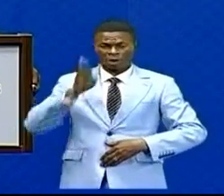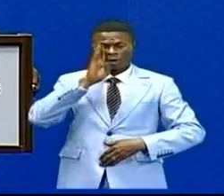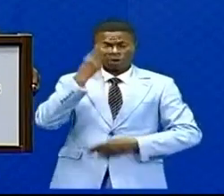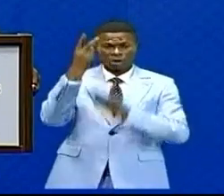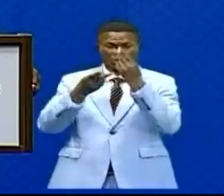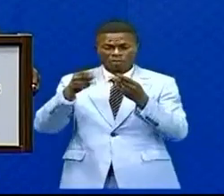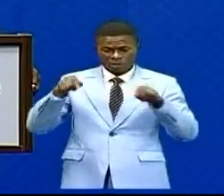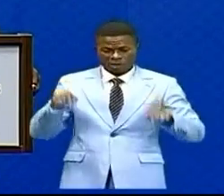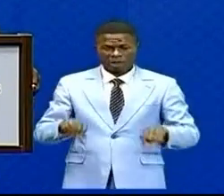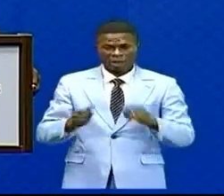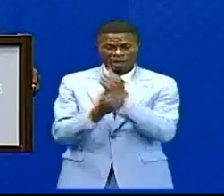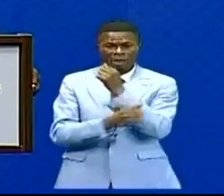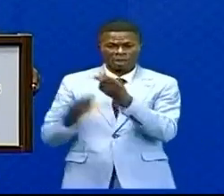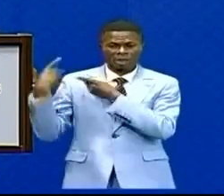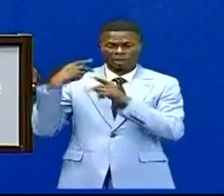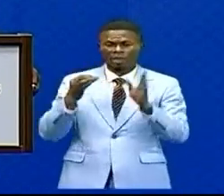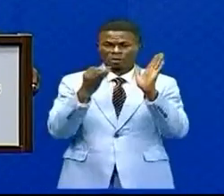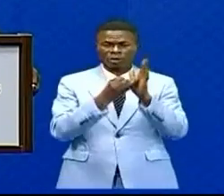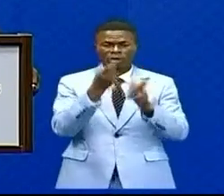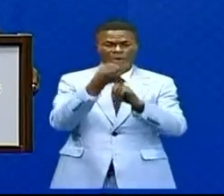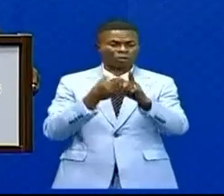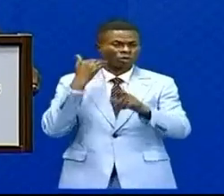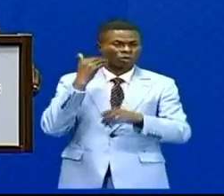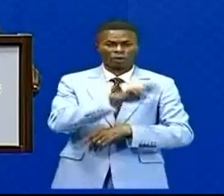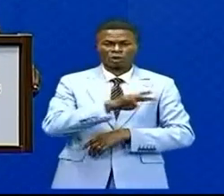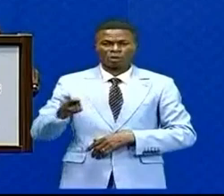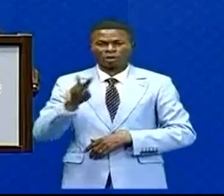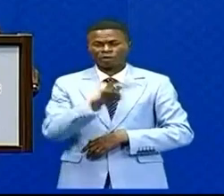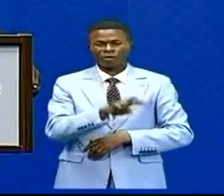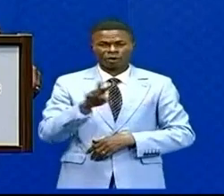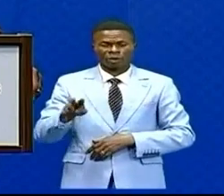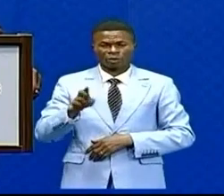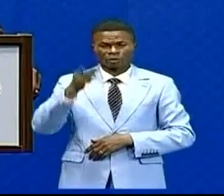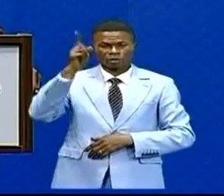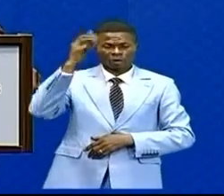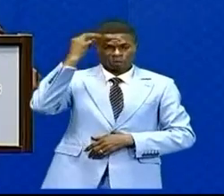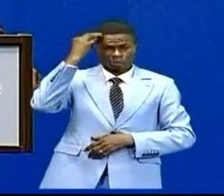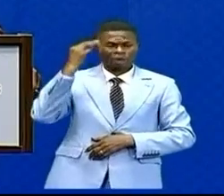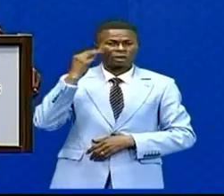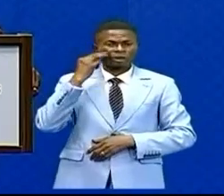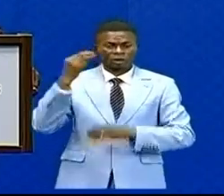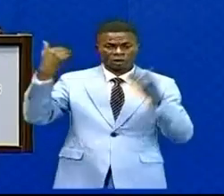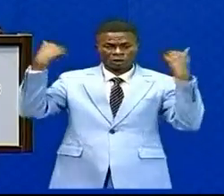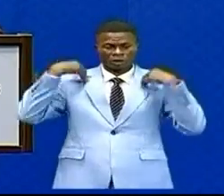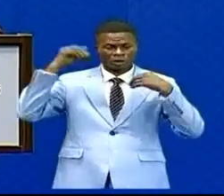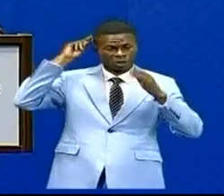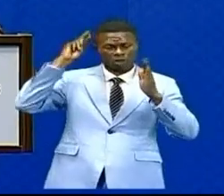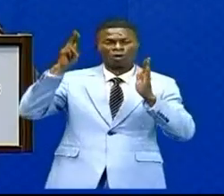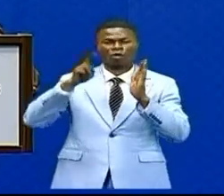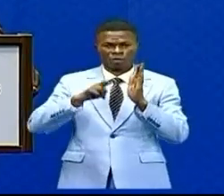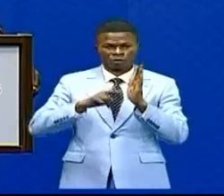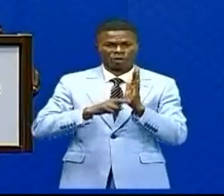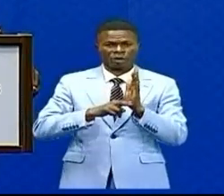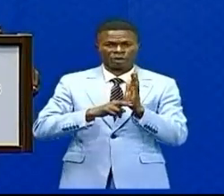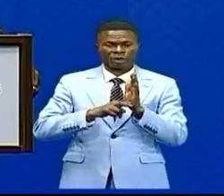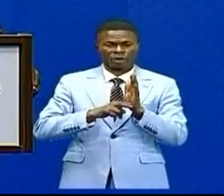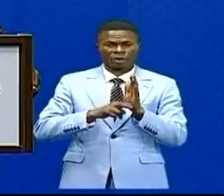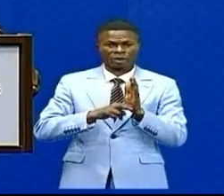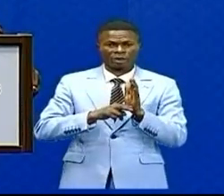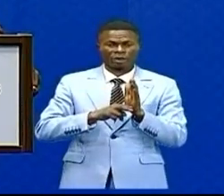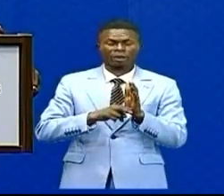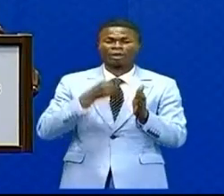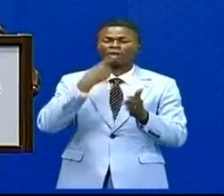notre pays depuis le 7 juin 2022, le Premier ministre, chef du gouvernement, a adressé ses